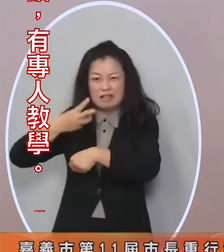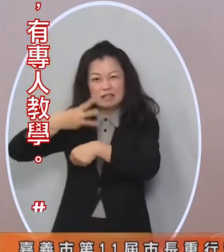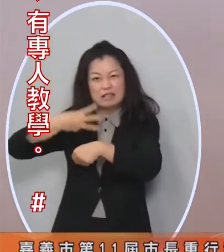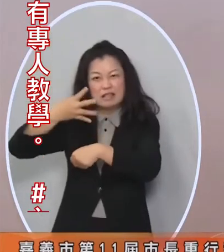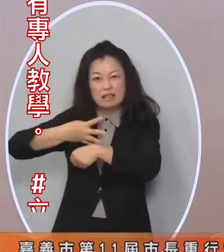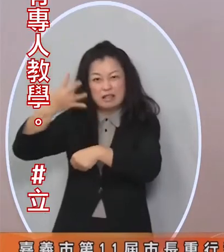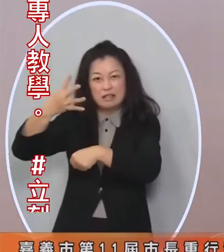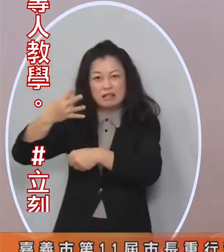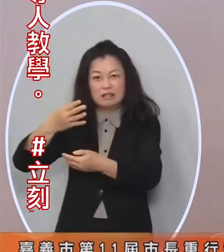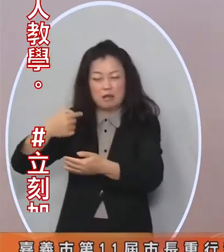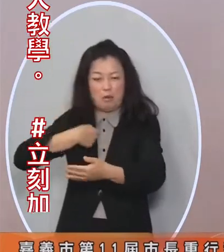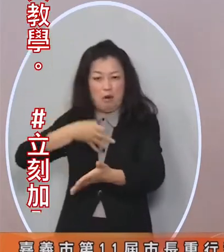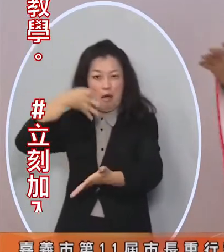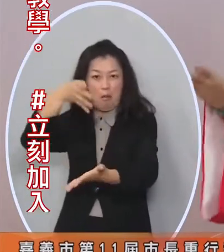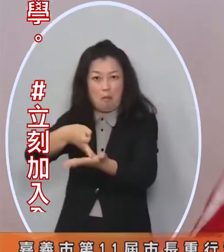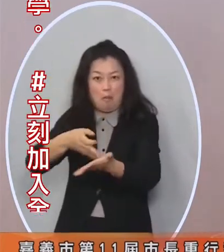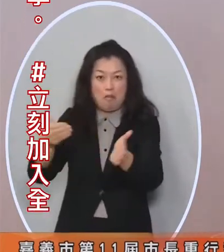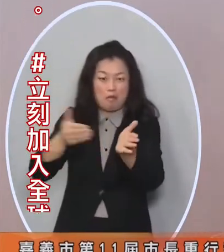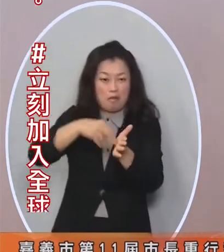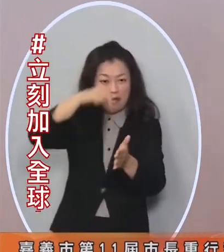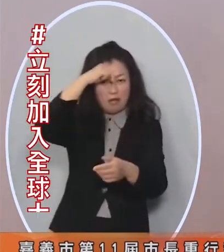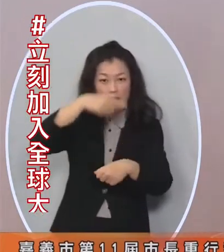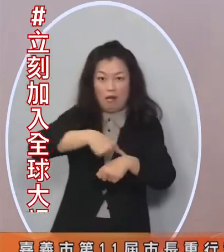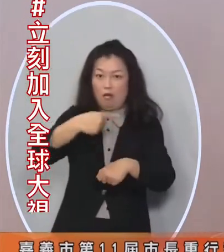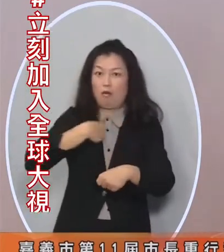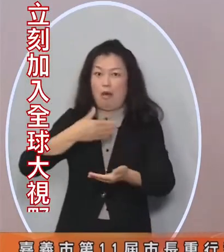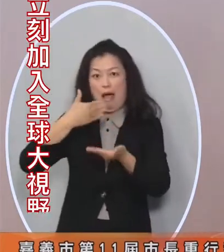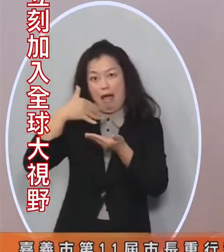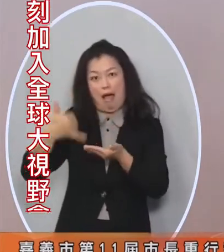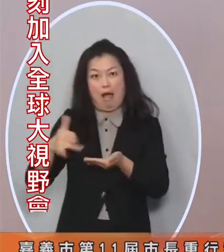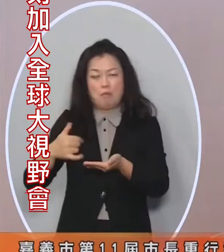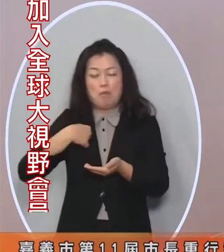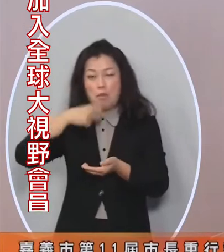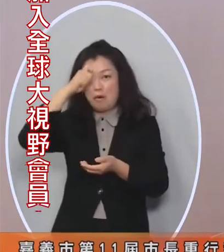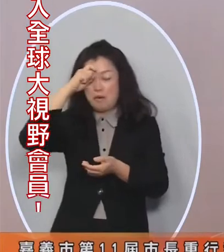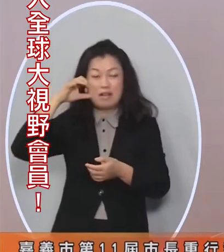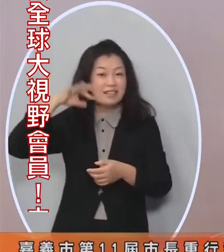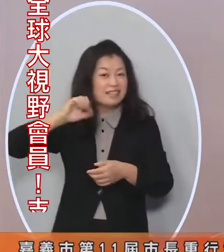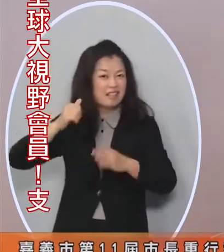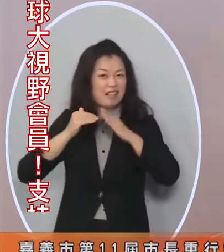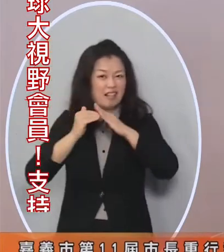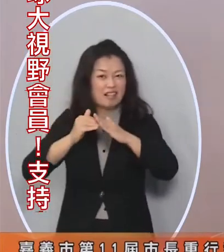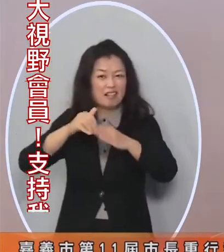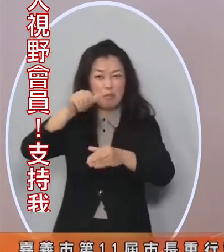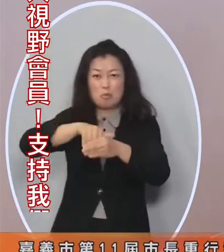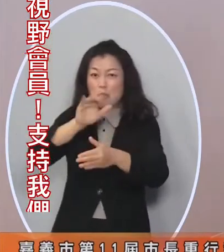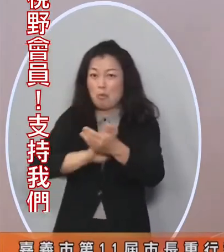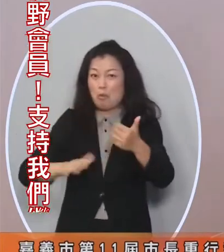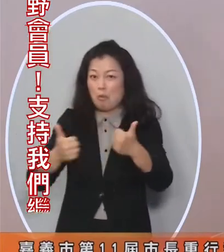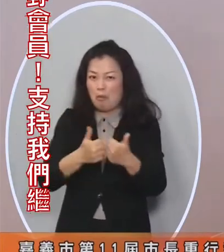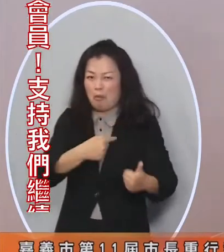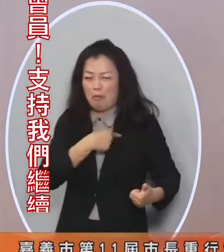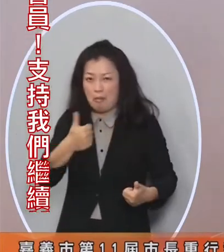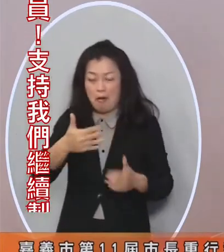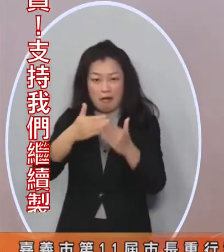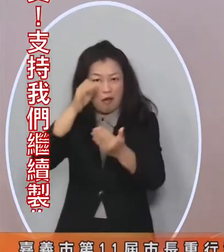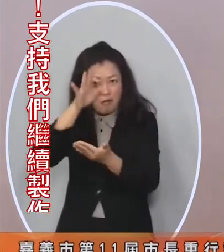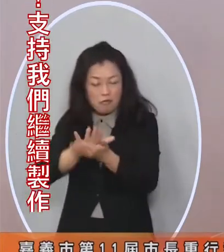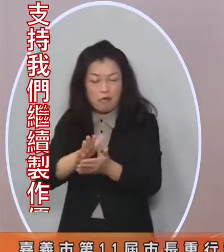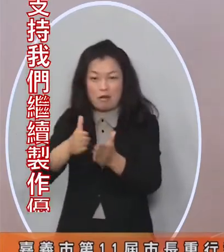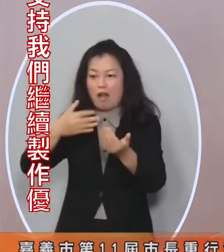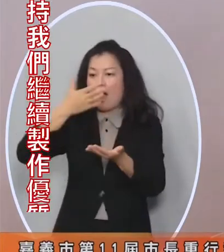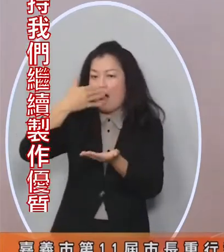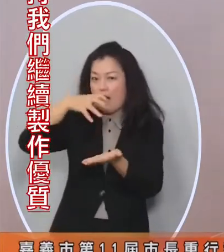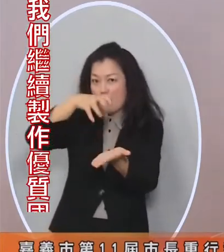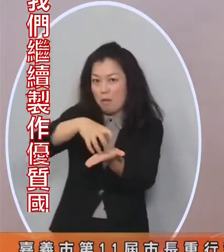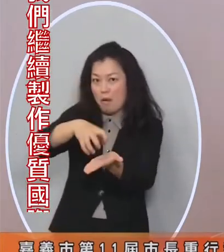到一点多还没有东西可以吃哦，他们大家都在吃便当。我希望嘉义市选委会哦能够良心发现哈，都准备一个便当给我们，我们要两